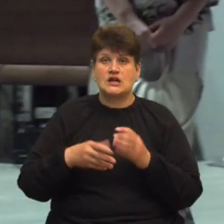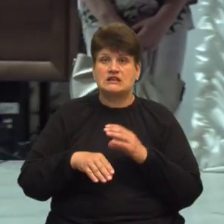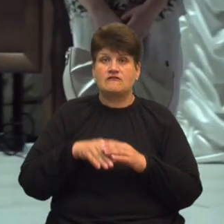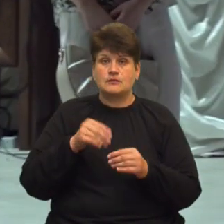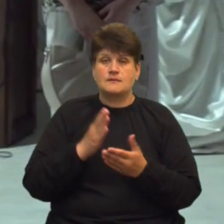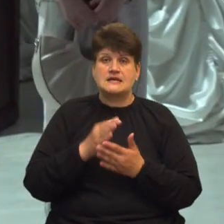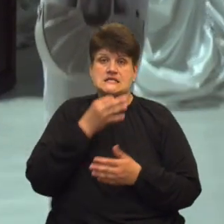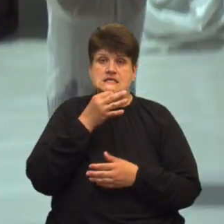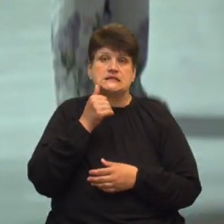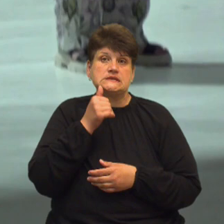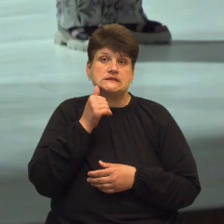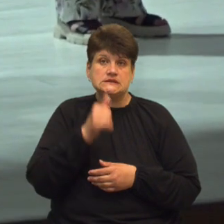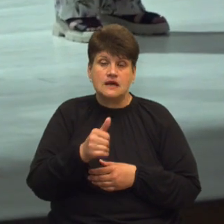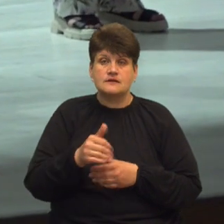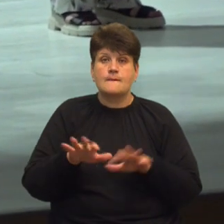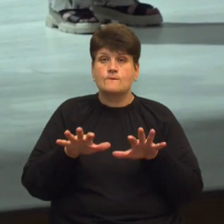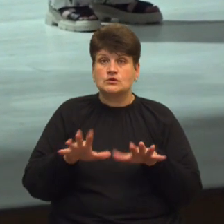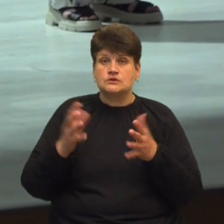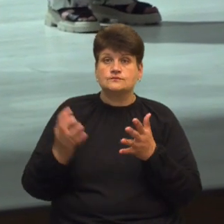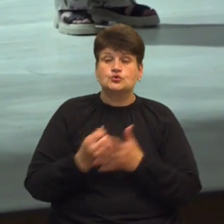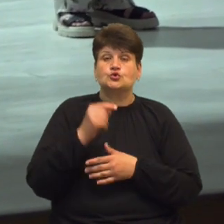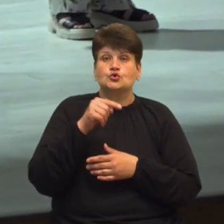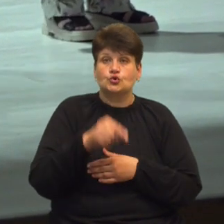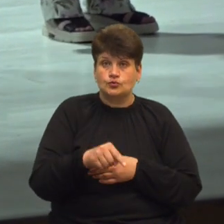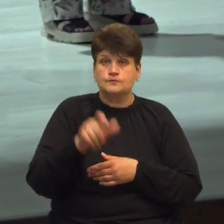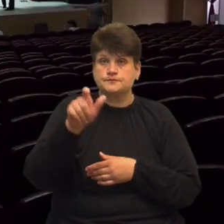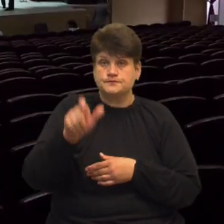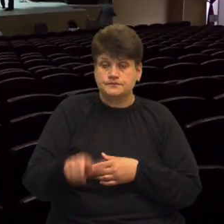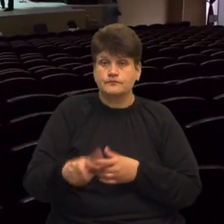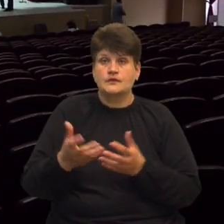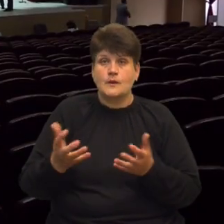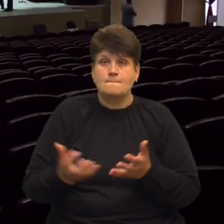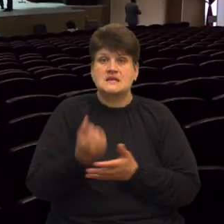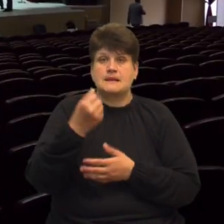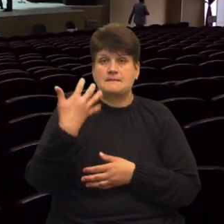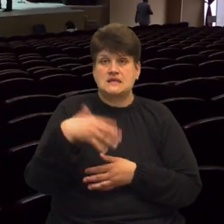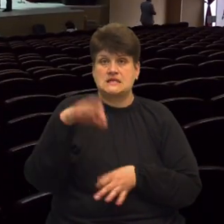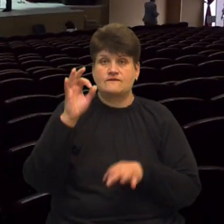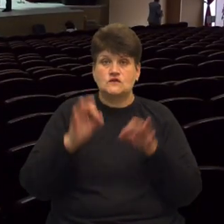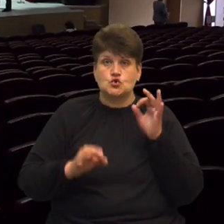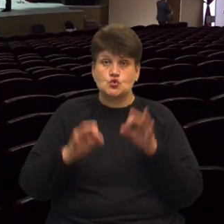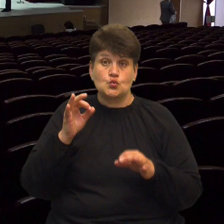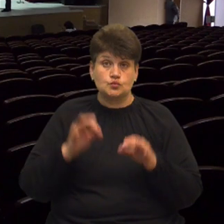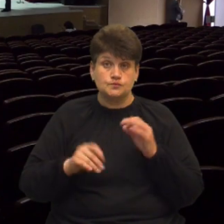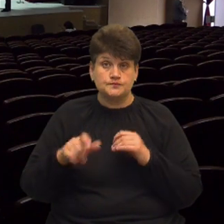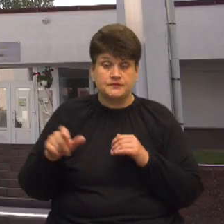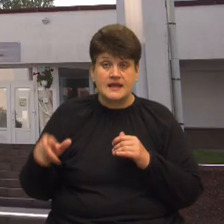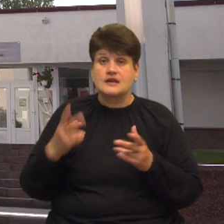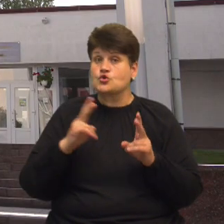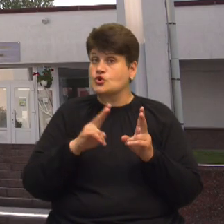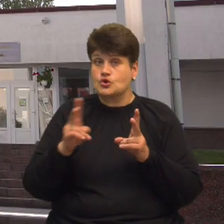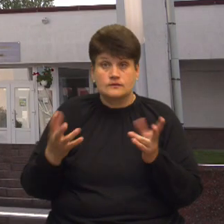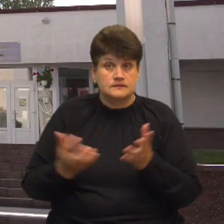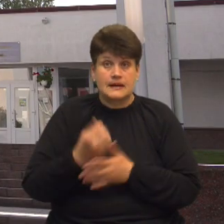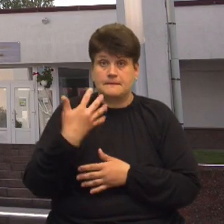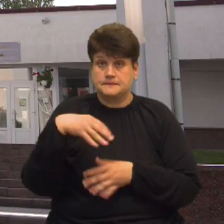до завтра. Посаду ректора здобуде той претендент, якого підтримають понад 50% виборців. Якщо ж ніхто не набере потрібної